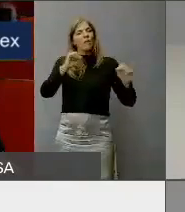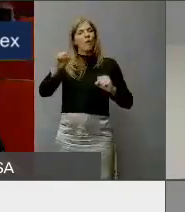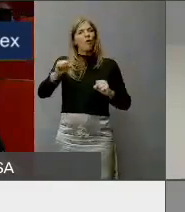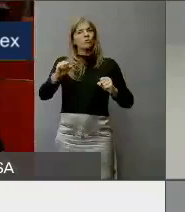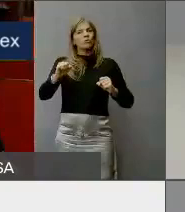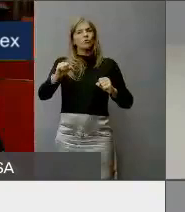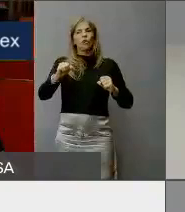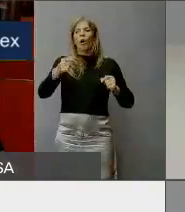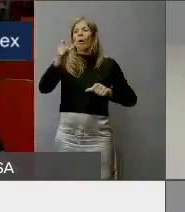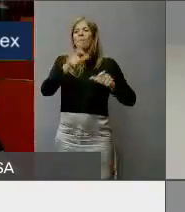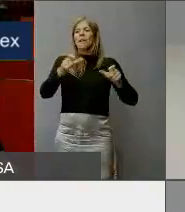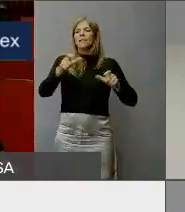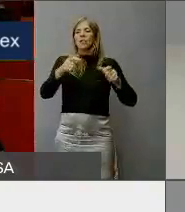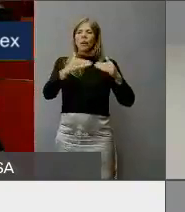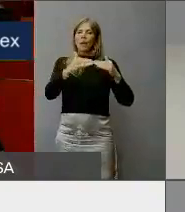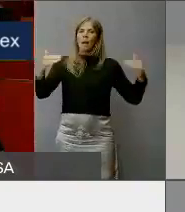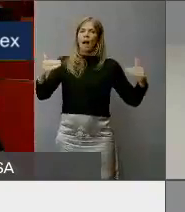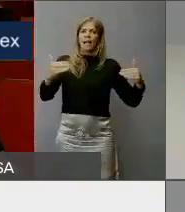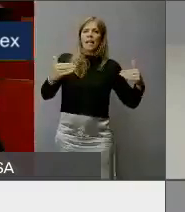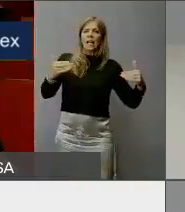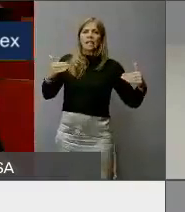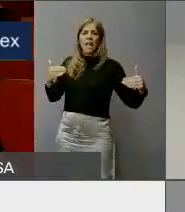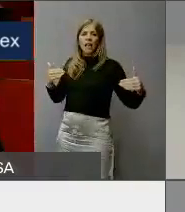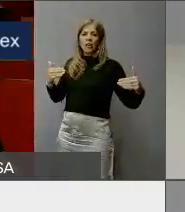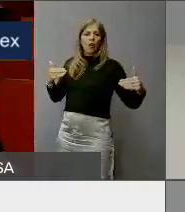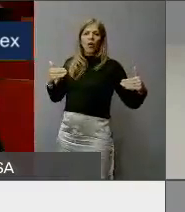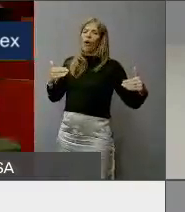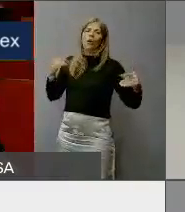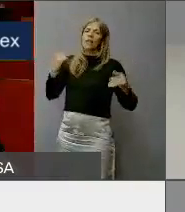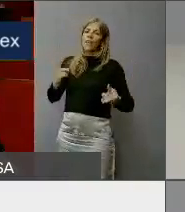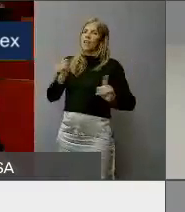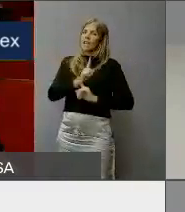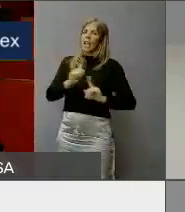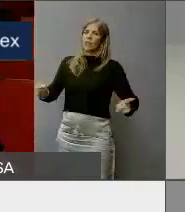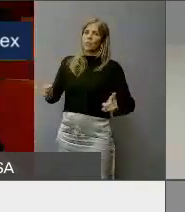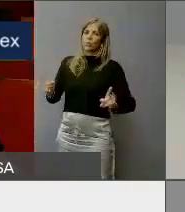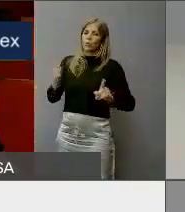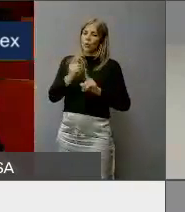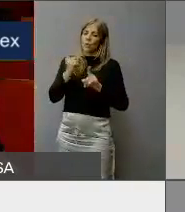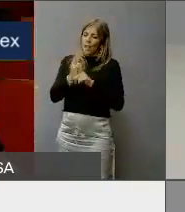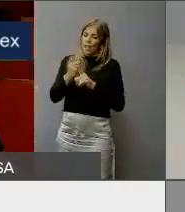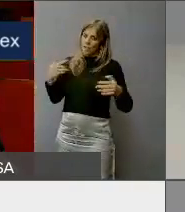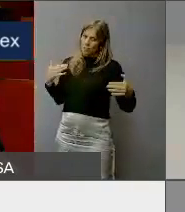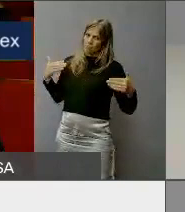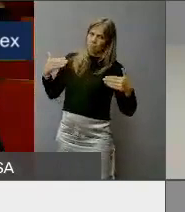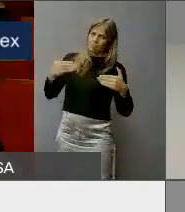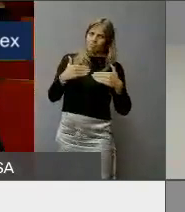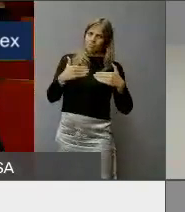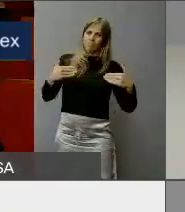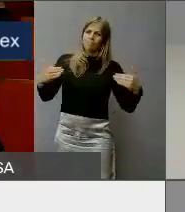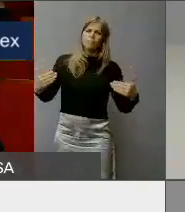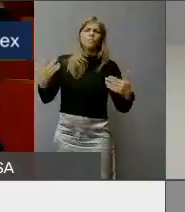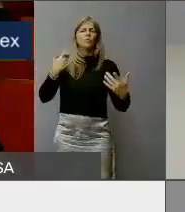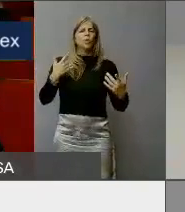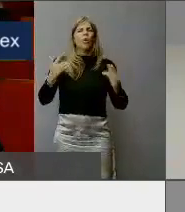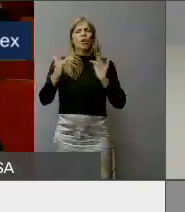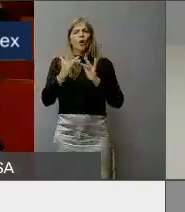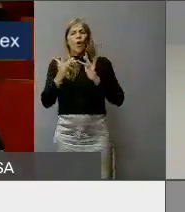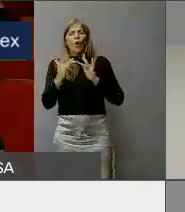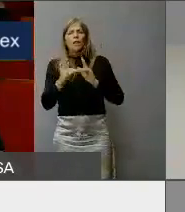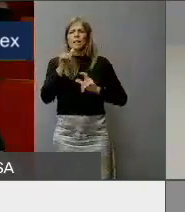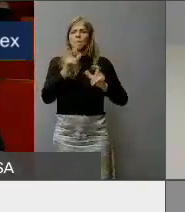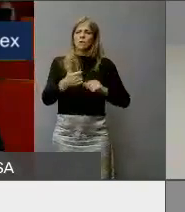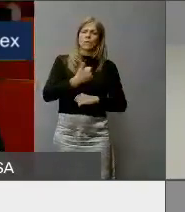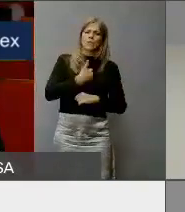quotidianamente rispondiamo a decine e decine di segnalazioni che ci vengono date da persone singole dal territorio dagli